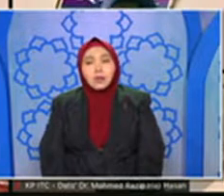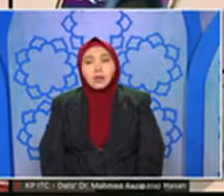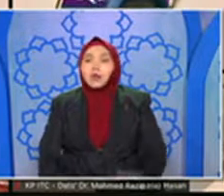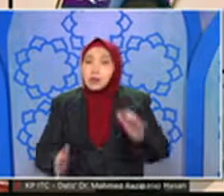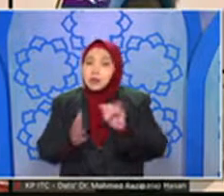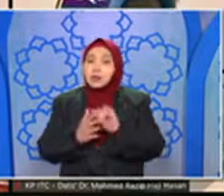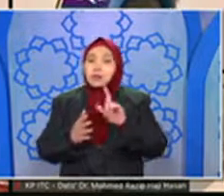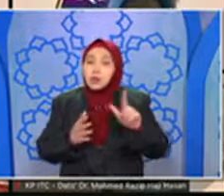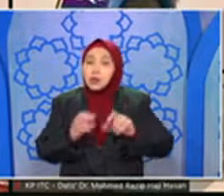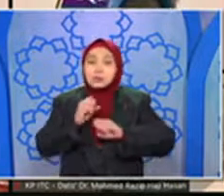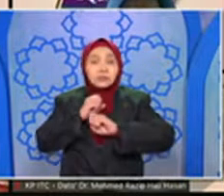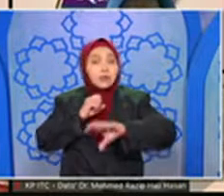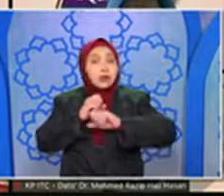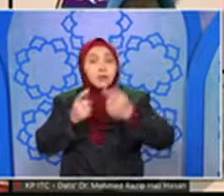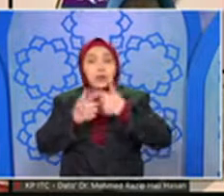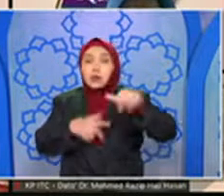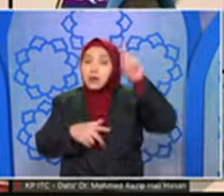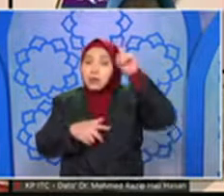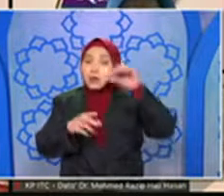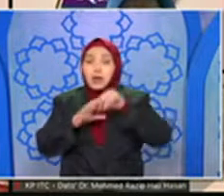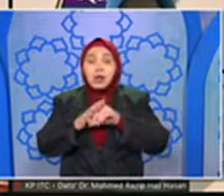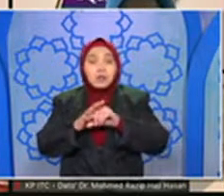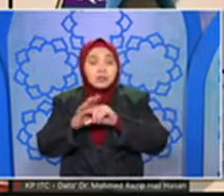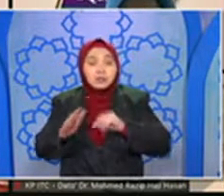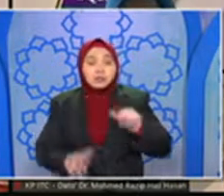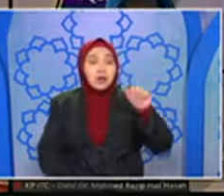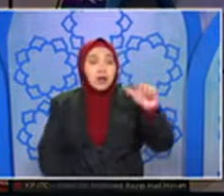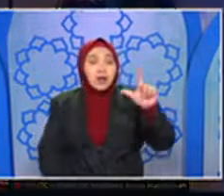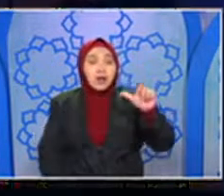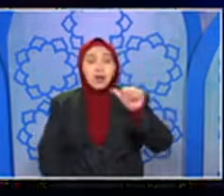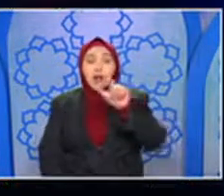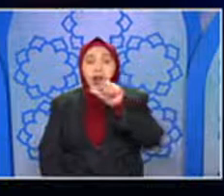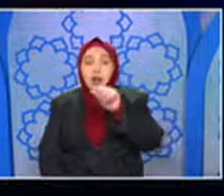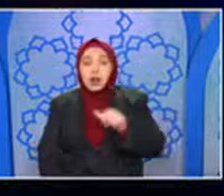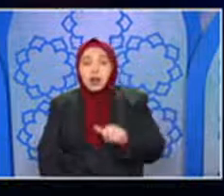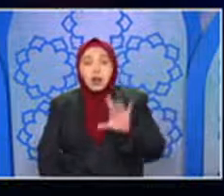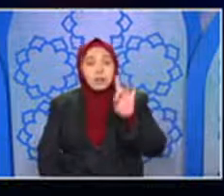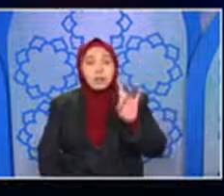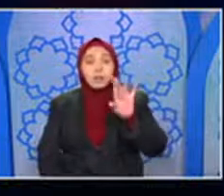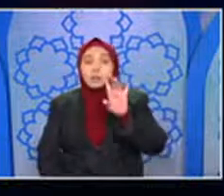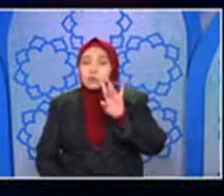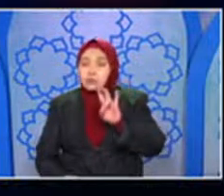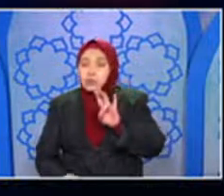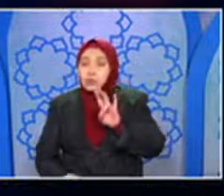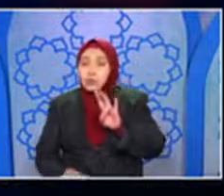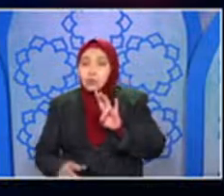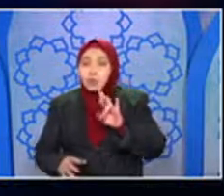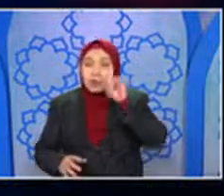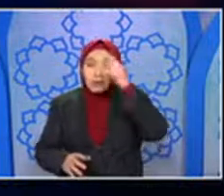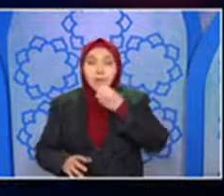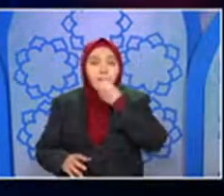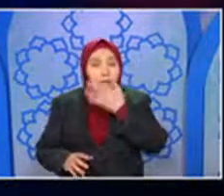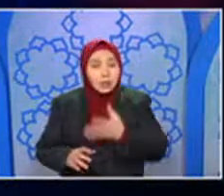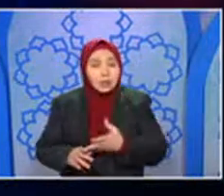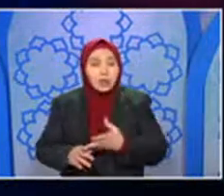Gitulah seruan daripada Allah Subhanahu Wa Taala dalam surah Al-A'la, surah yang ke 87. Allah menyatakan subbihisma rabbikal